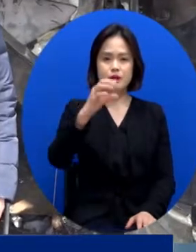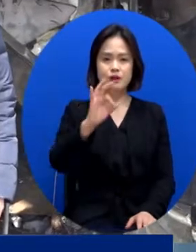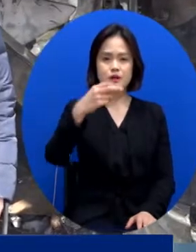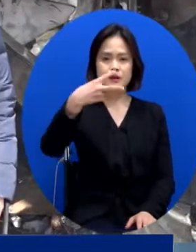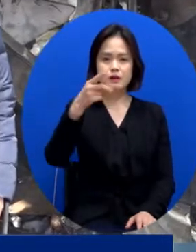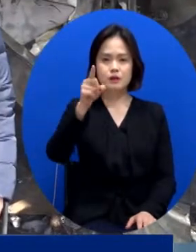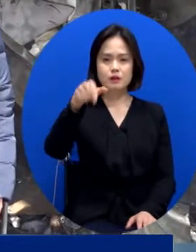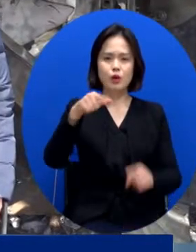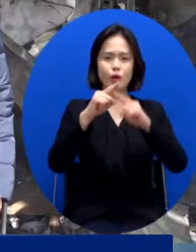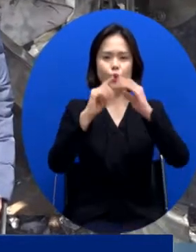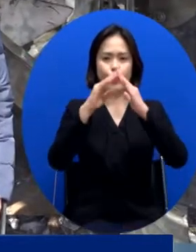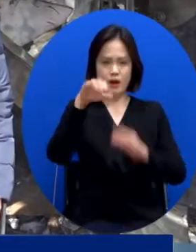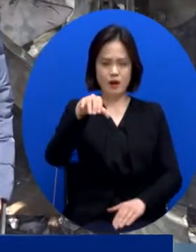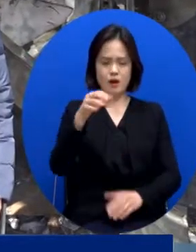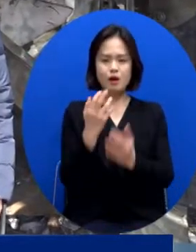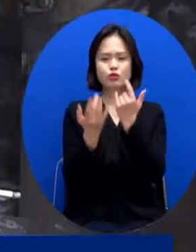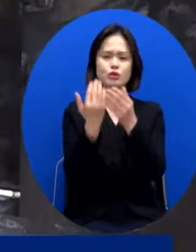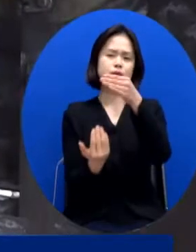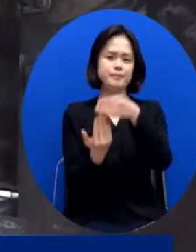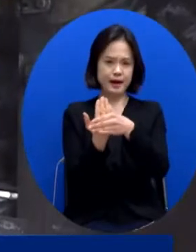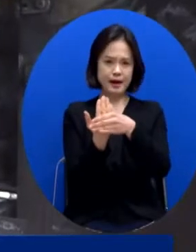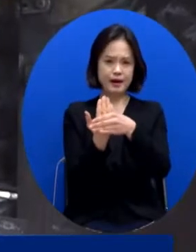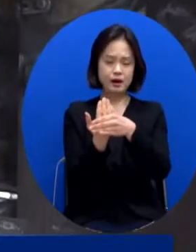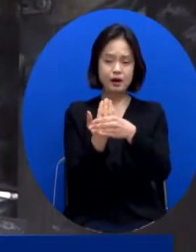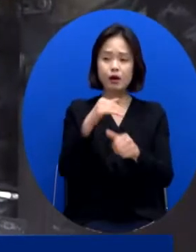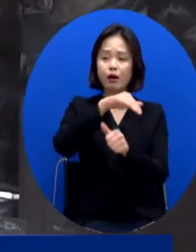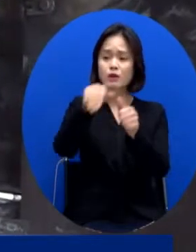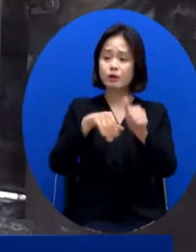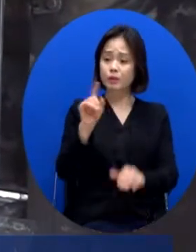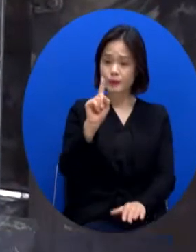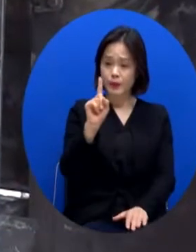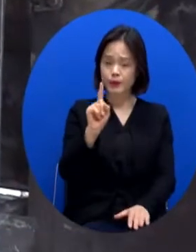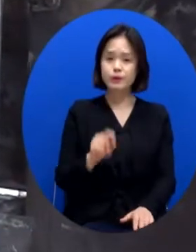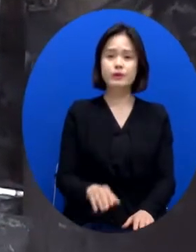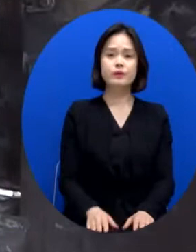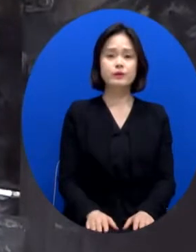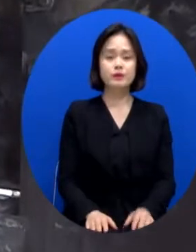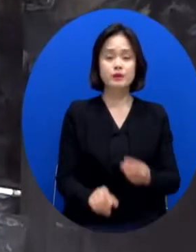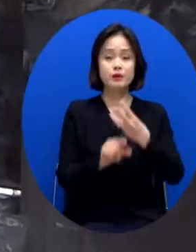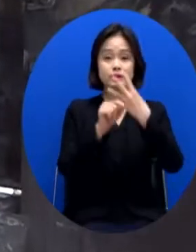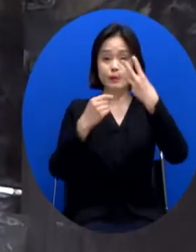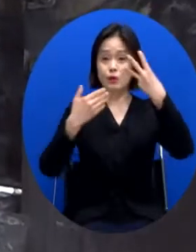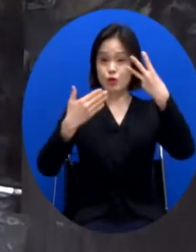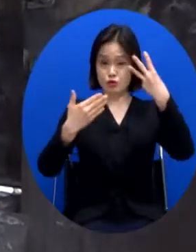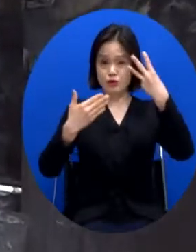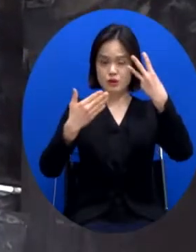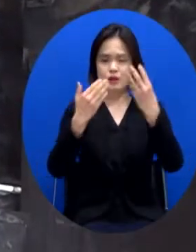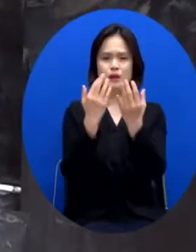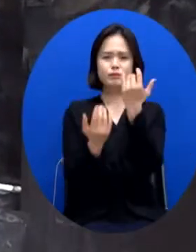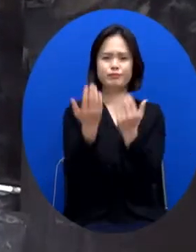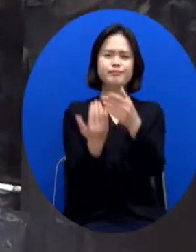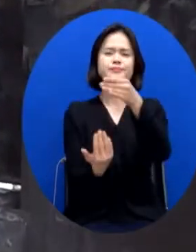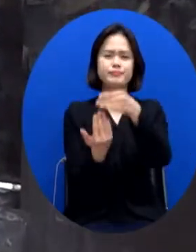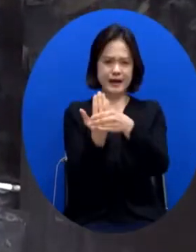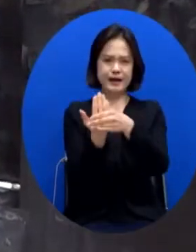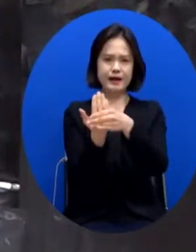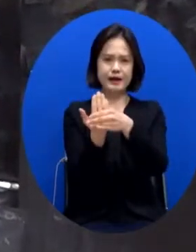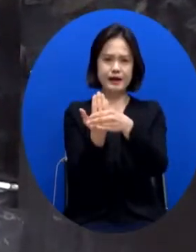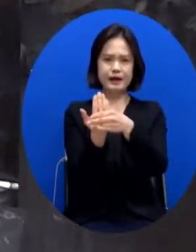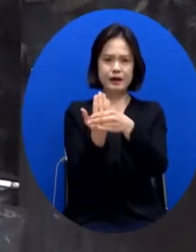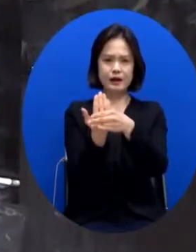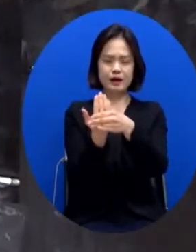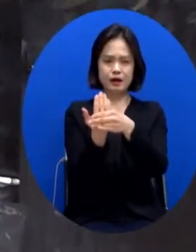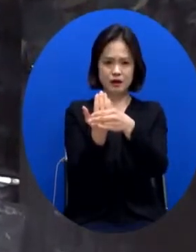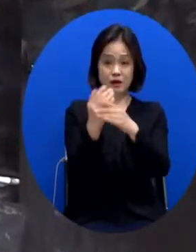있습니다. 네, 어떤 현장인가요? 네, 지난 9일 발생한 화재로 인해 이 청주 흥덕교회의 모든 건물이